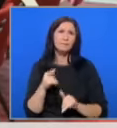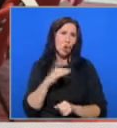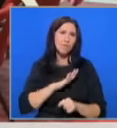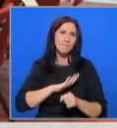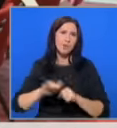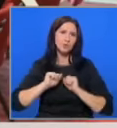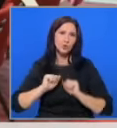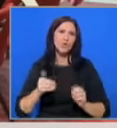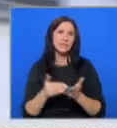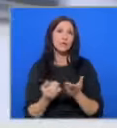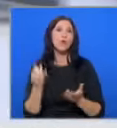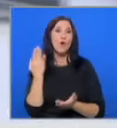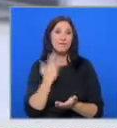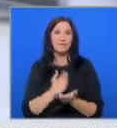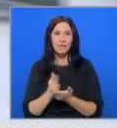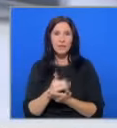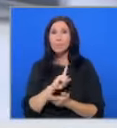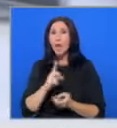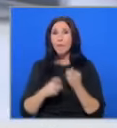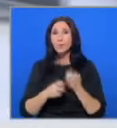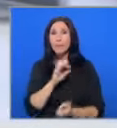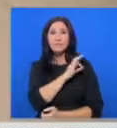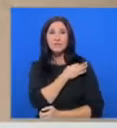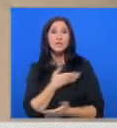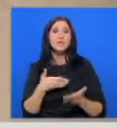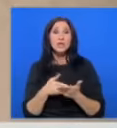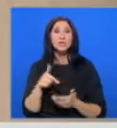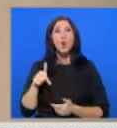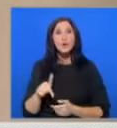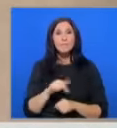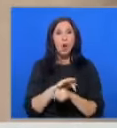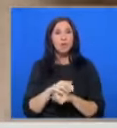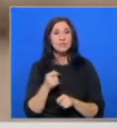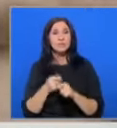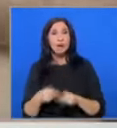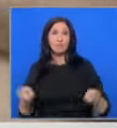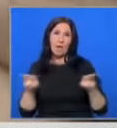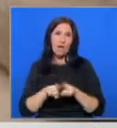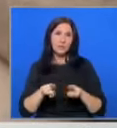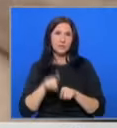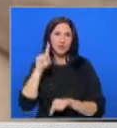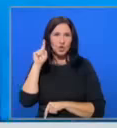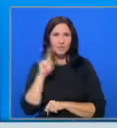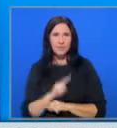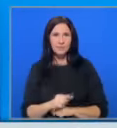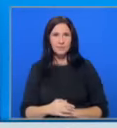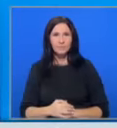напълно защитен срещу новия вариант. Не е проблем ваксините срещу грип и COVID да се поставят в един и същи ден.